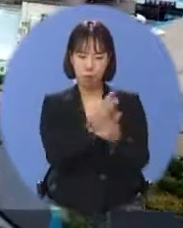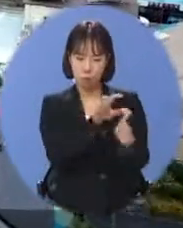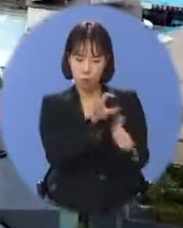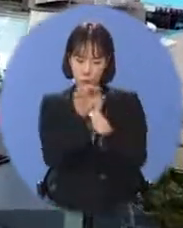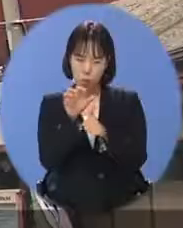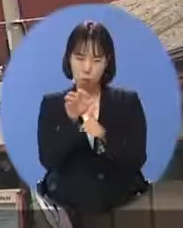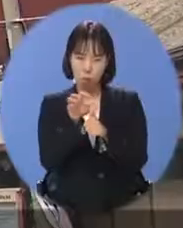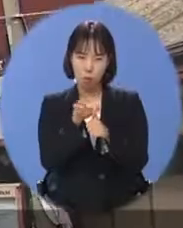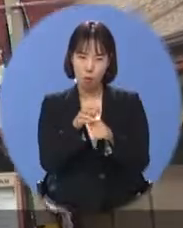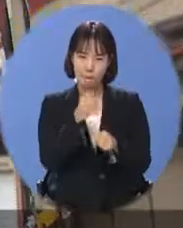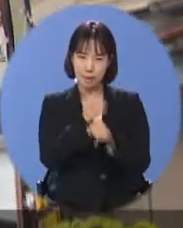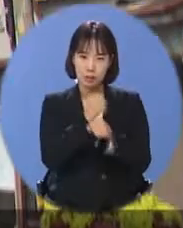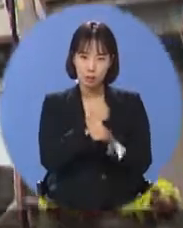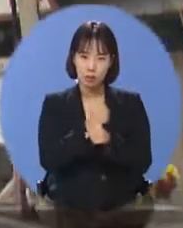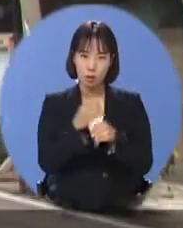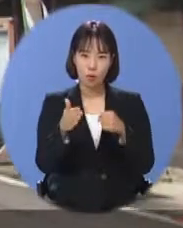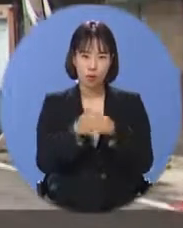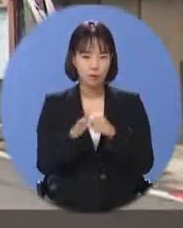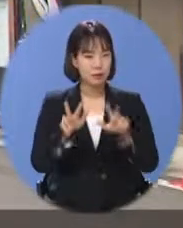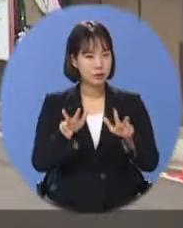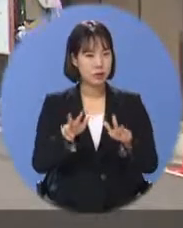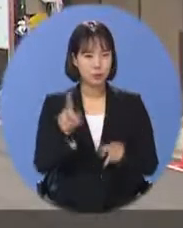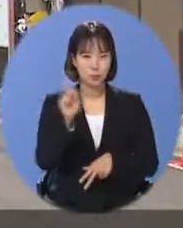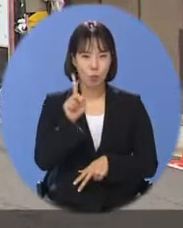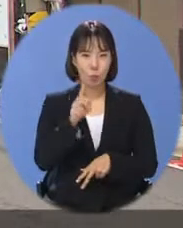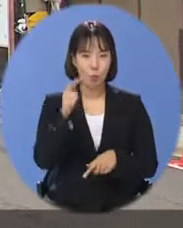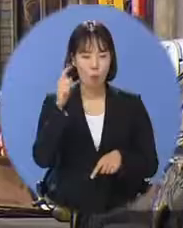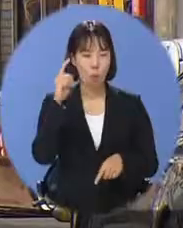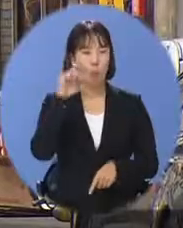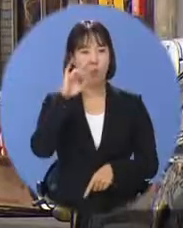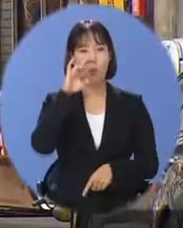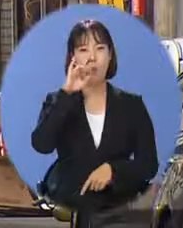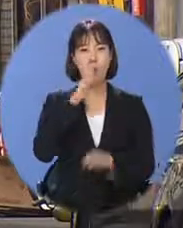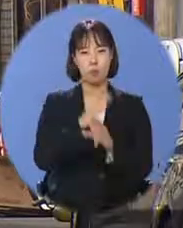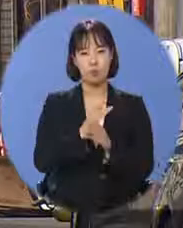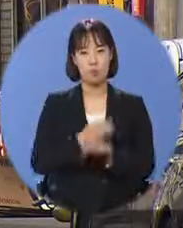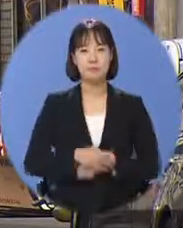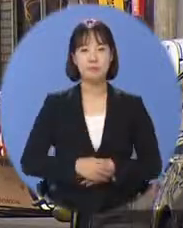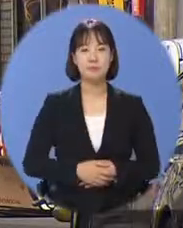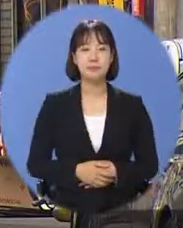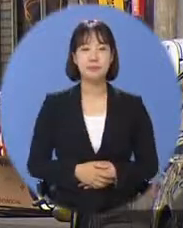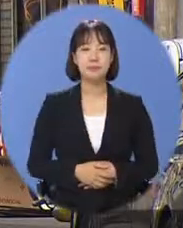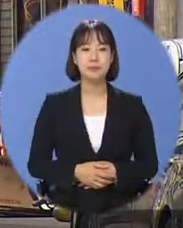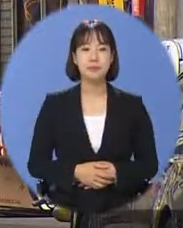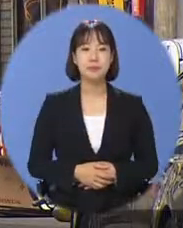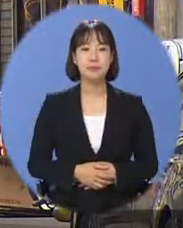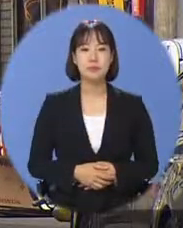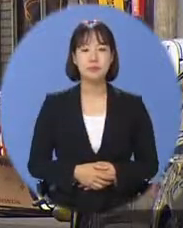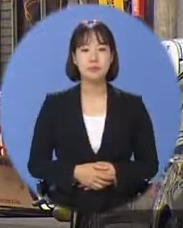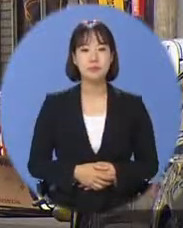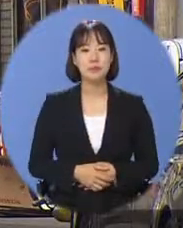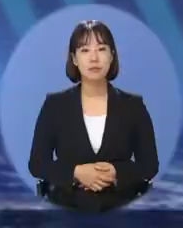형태의 박람회가 도민들에게 어떻게 다가올지 관심이 쏠리고 있습니다. KBS 뉴스 손준수입니다.